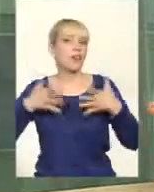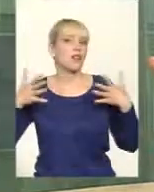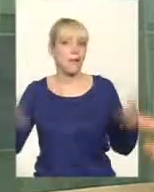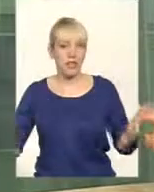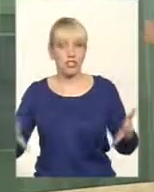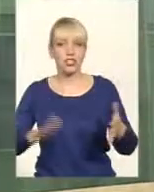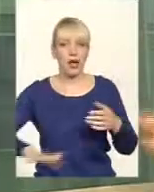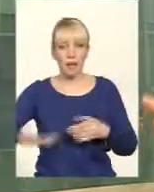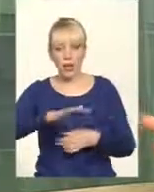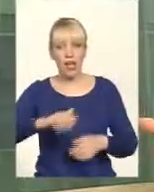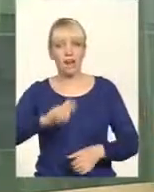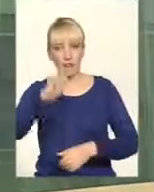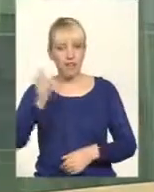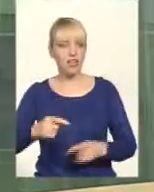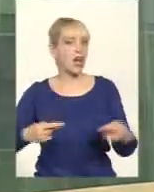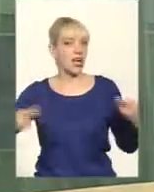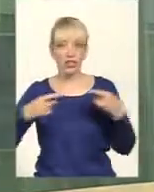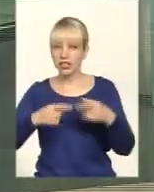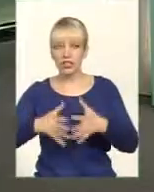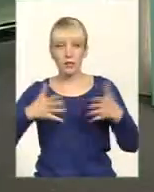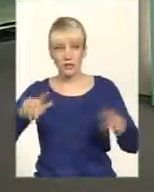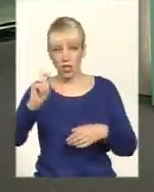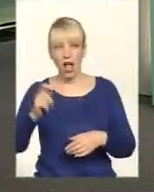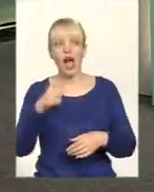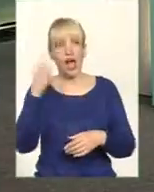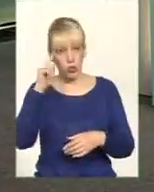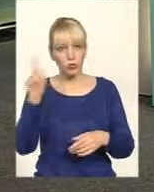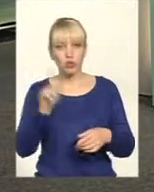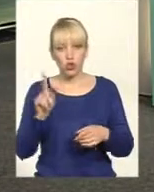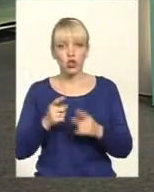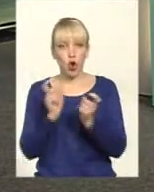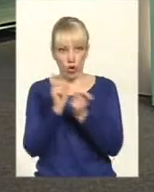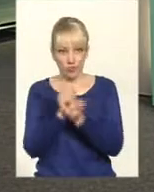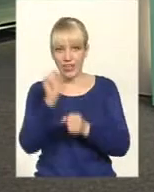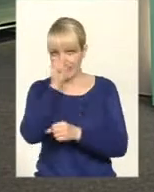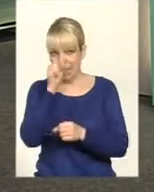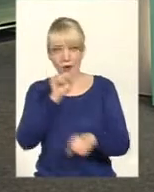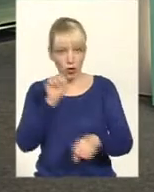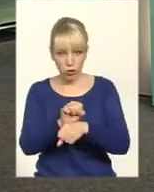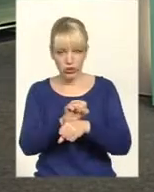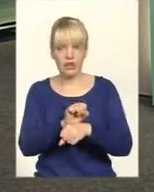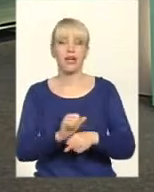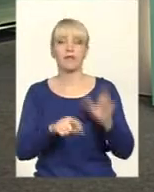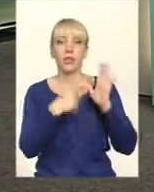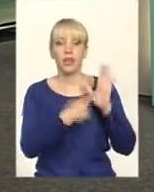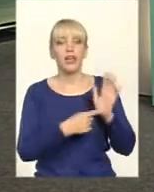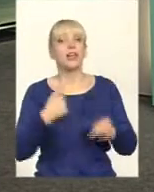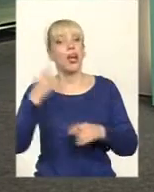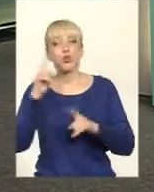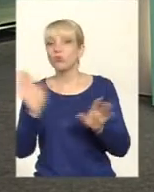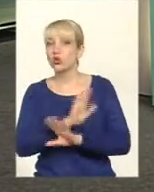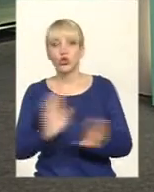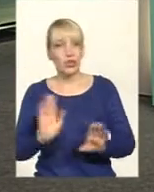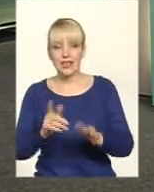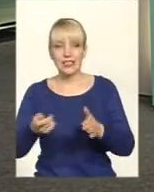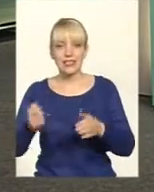война. Конкретная полномасштабная война. А вы думаете, конфликт заморозится и будет так и тягнуться? Нет, я думаю, что конфликт не заморозится.